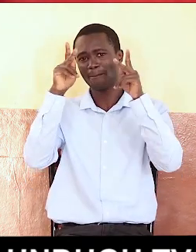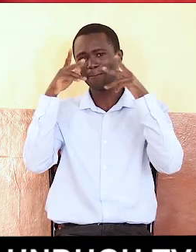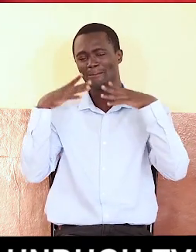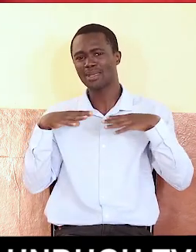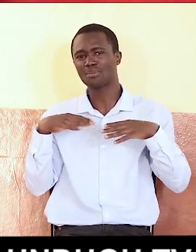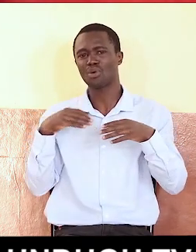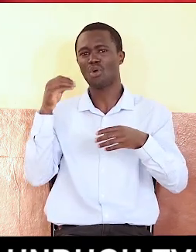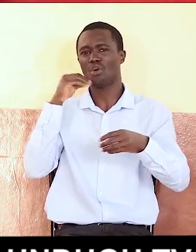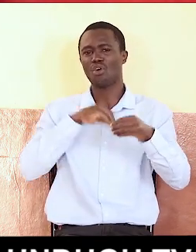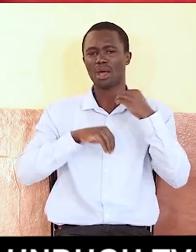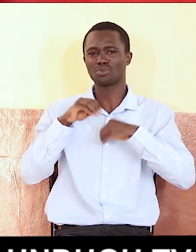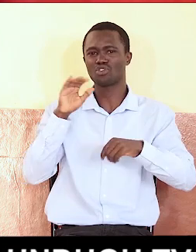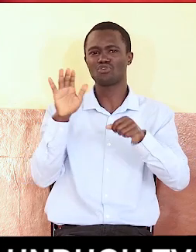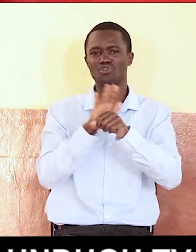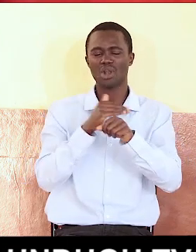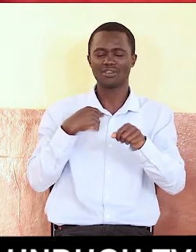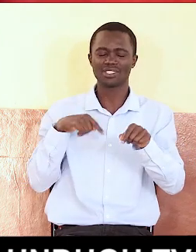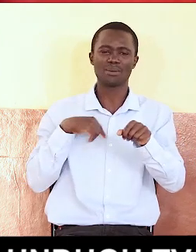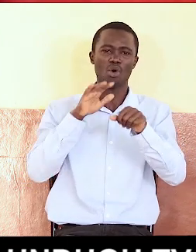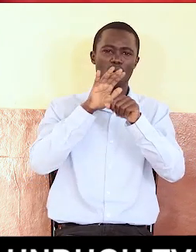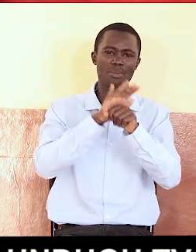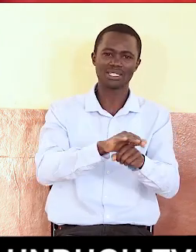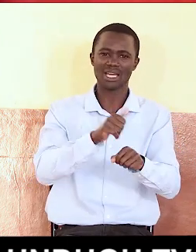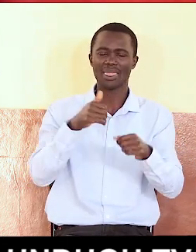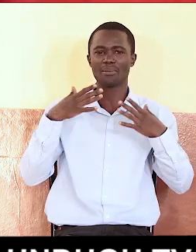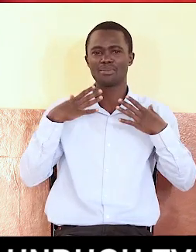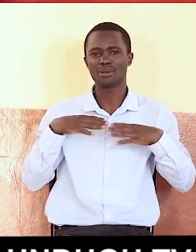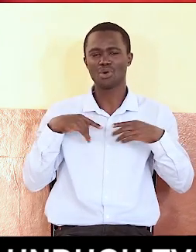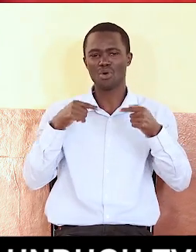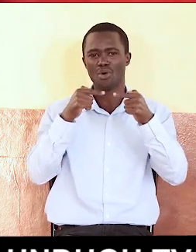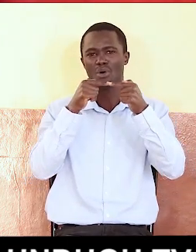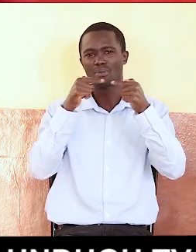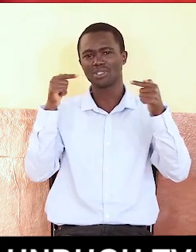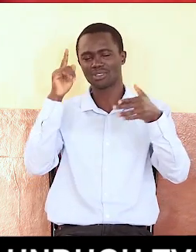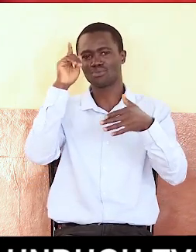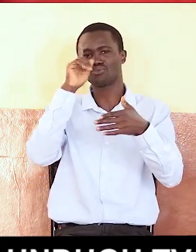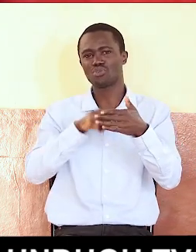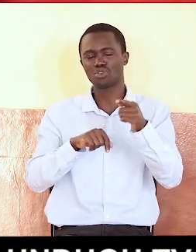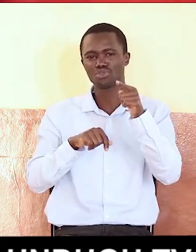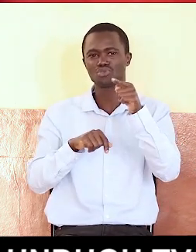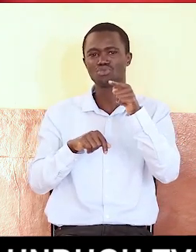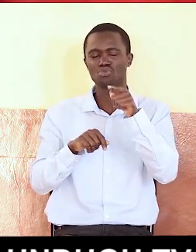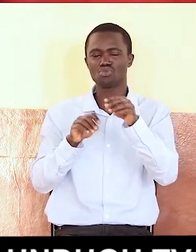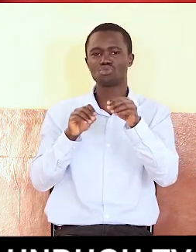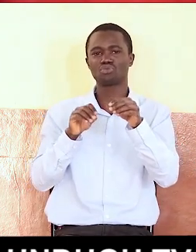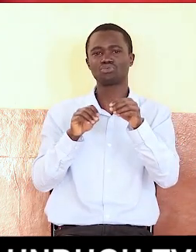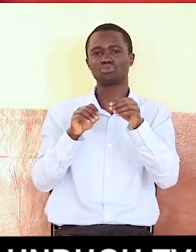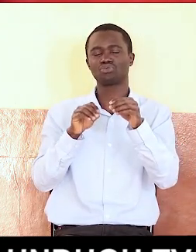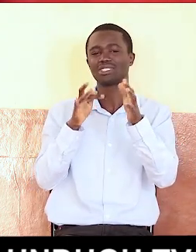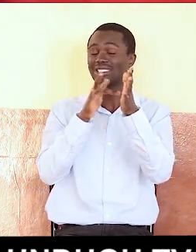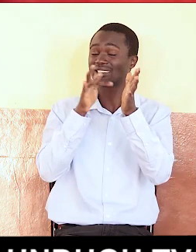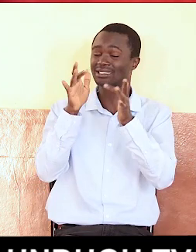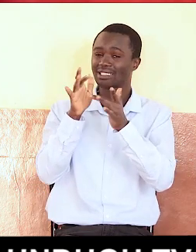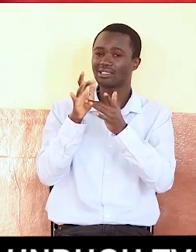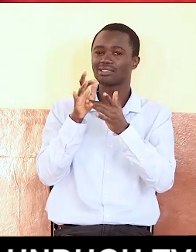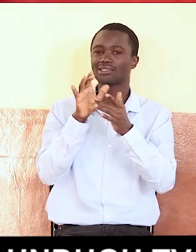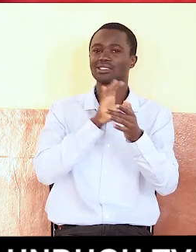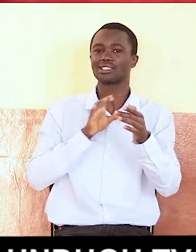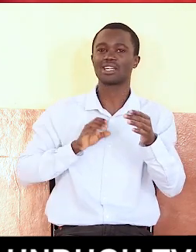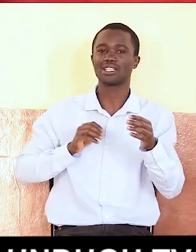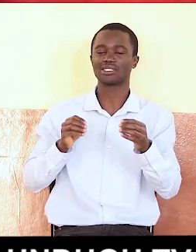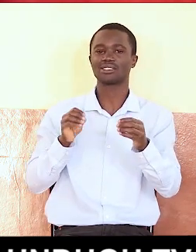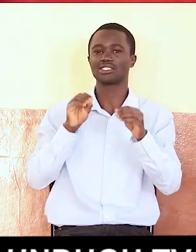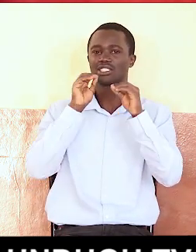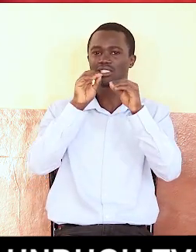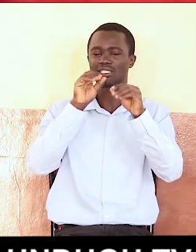mfisadi na ananyanyasa mwenzake kinyume na yale mafundisho Yesu alitufundisha ya kutendea